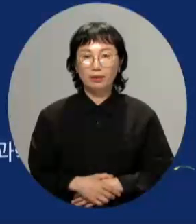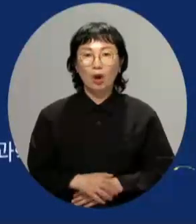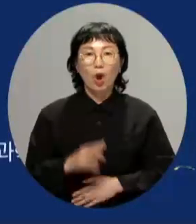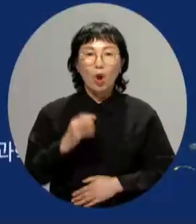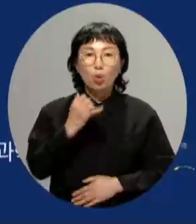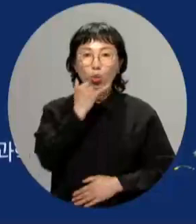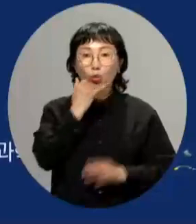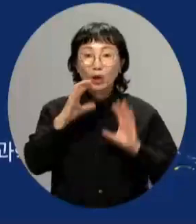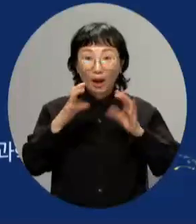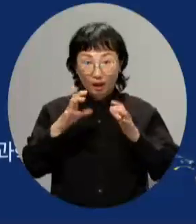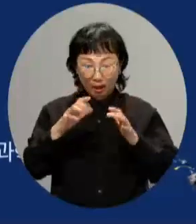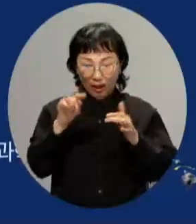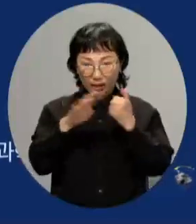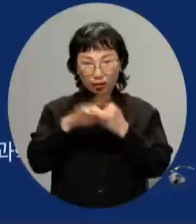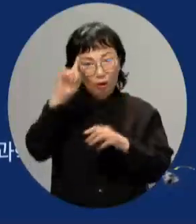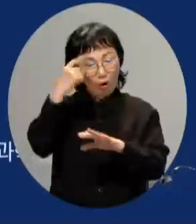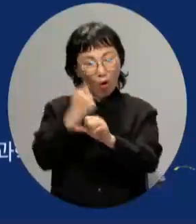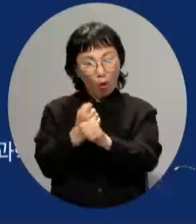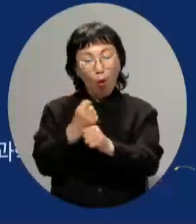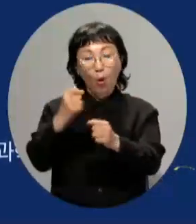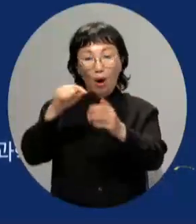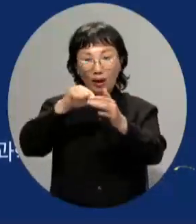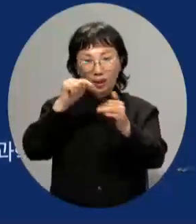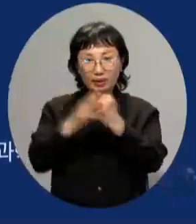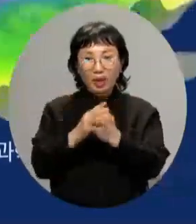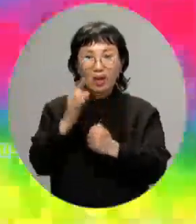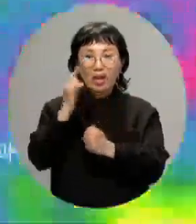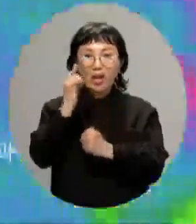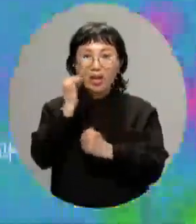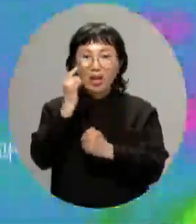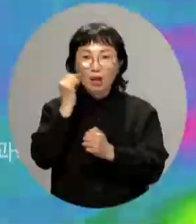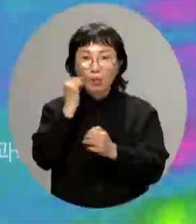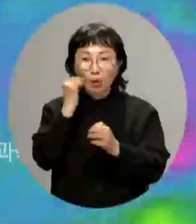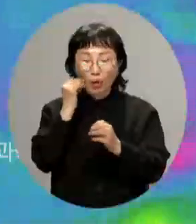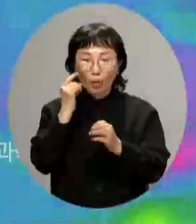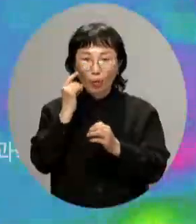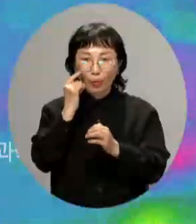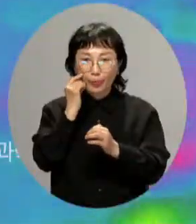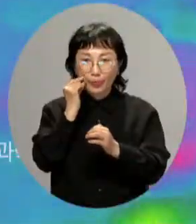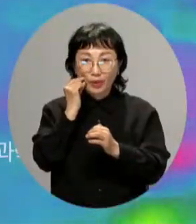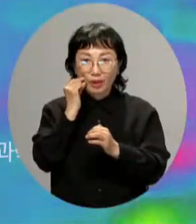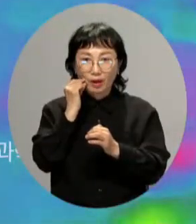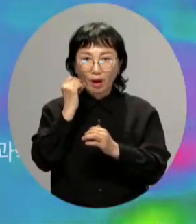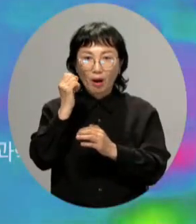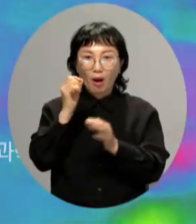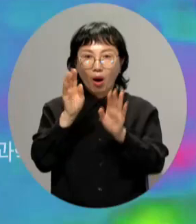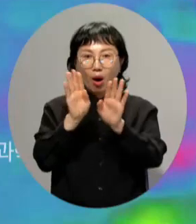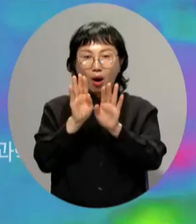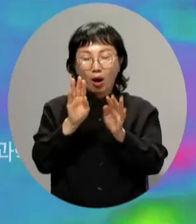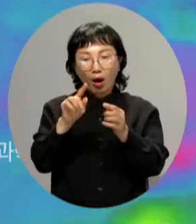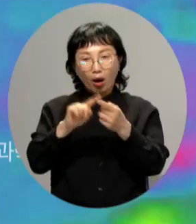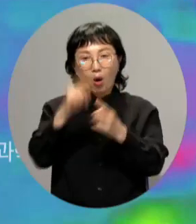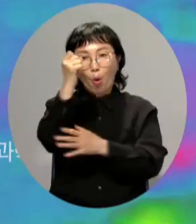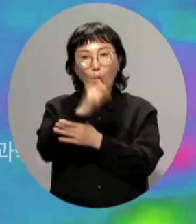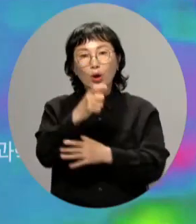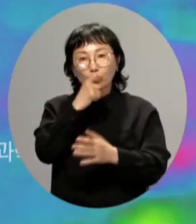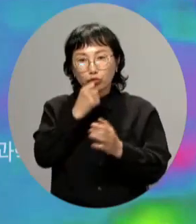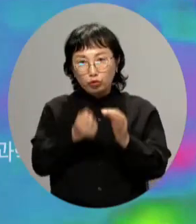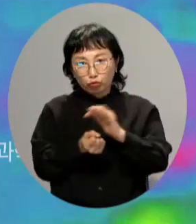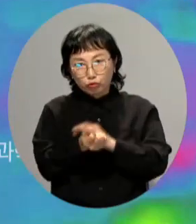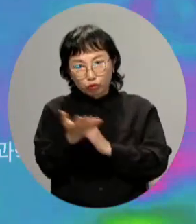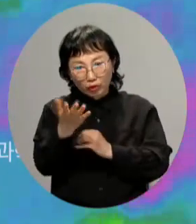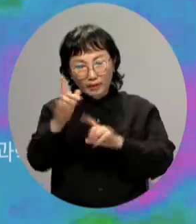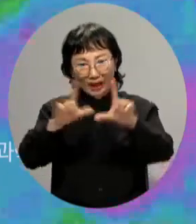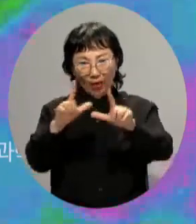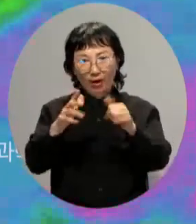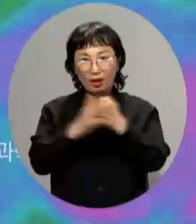독일의 한 연구소가 분석한 일본 후쿠시마 원전 오염수의 이동 모습입니다. 해류를 따라 이동하던 오염수는